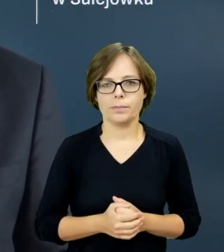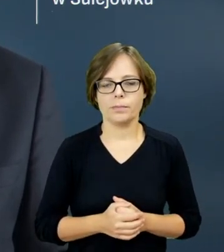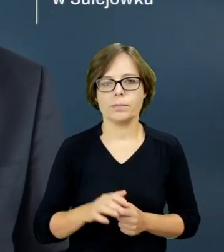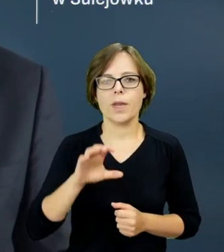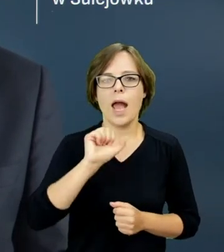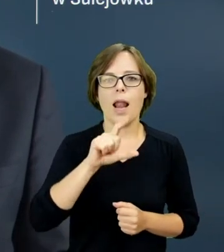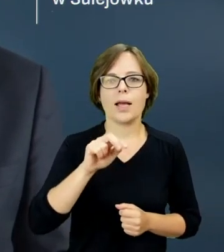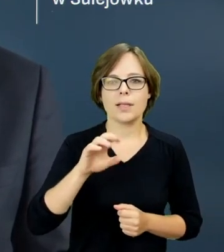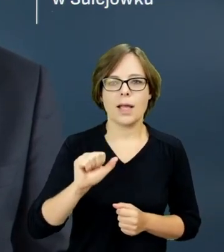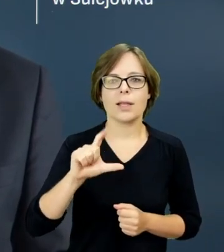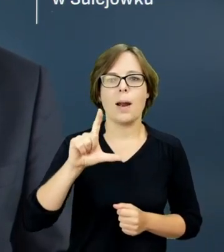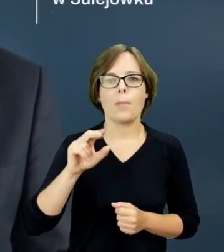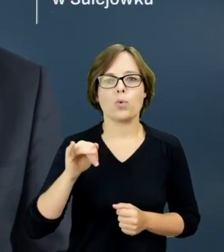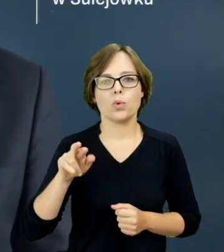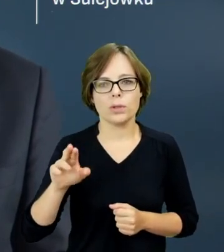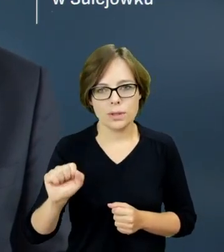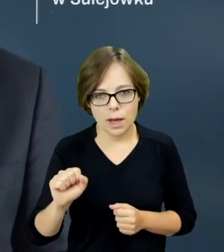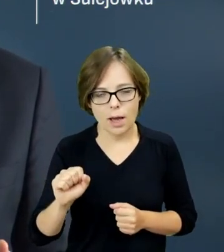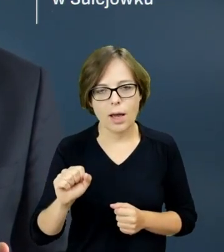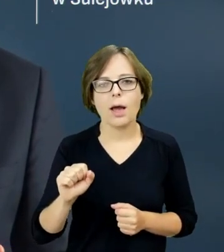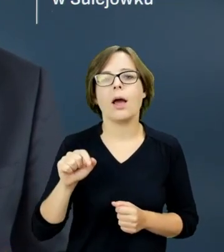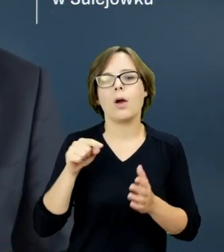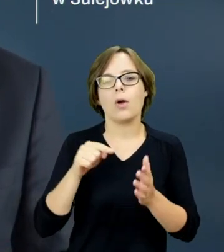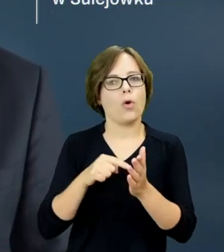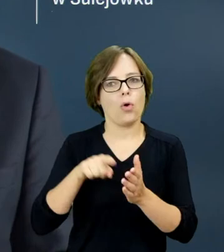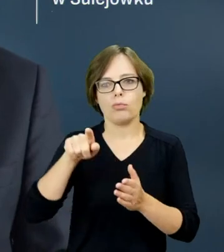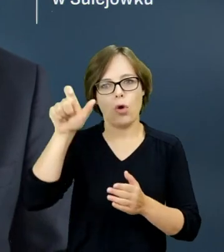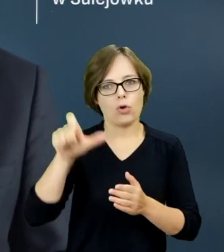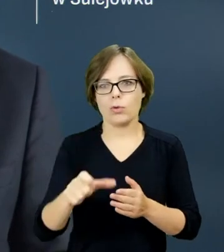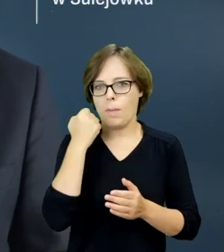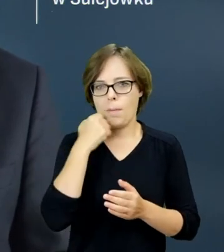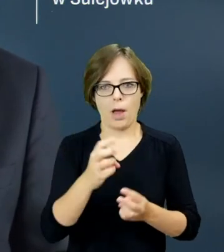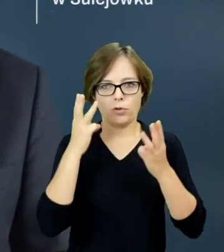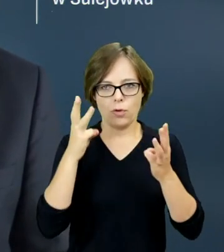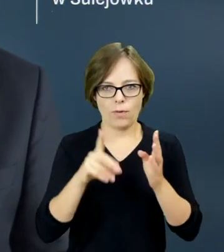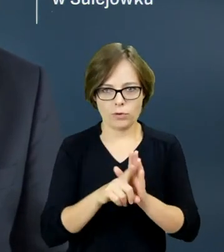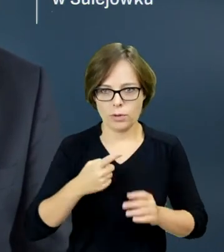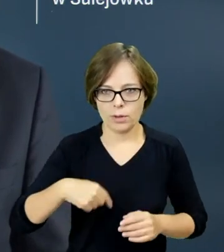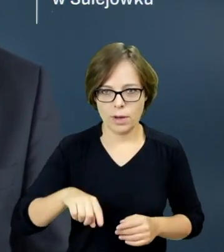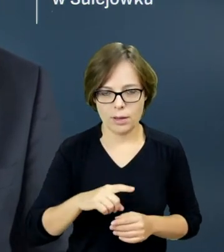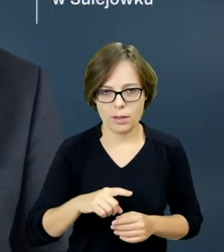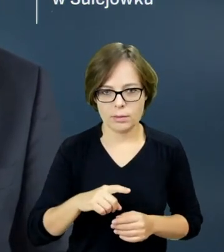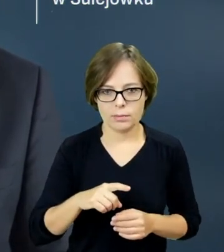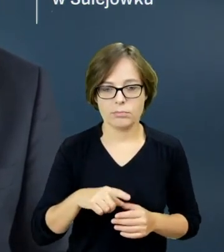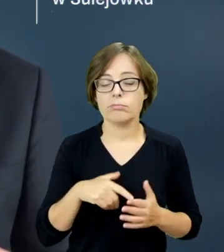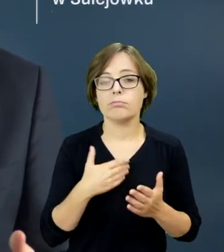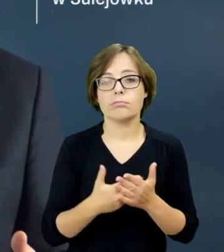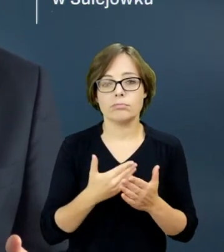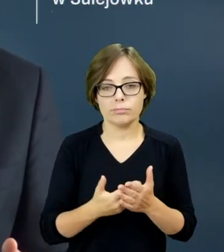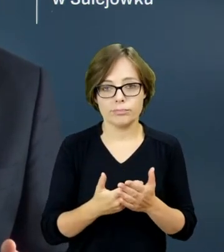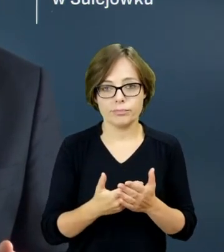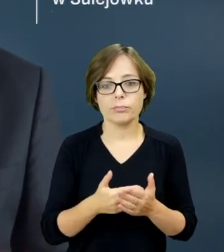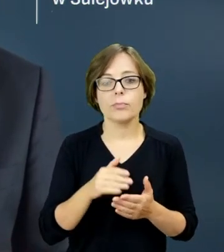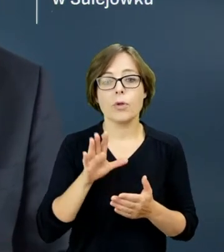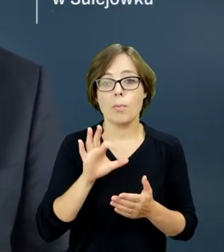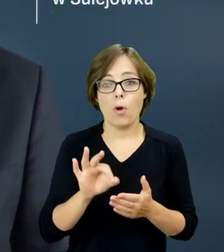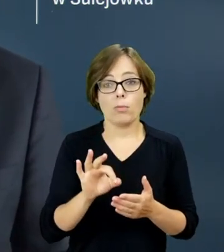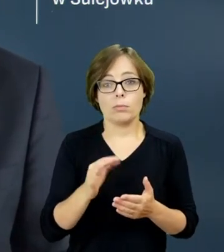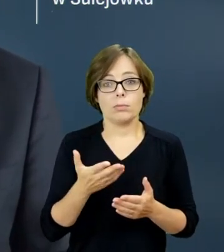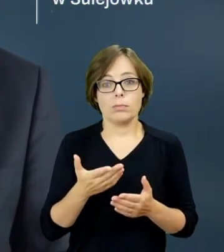Aleksandra Piłsudska jest dla nas bardzo ważna, chociażby z tego powodu, że nie byłoby nas